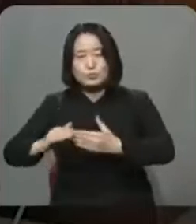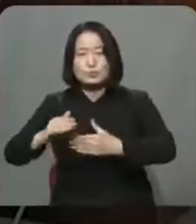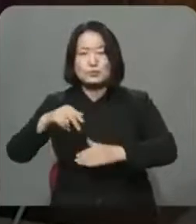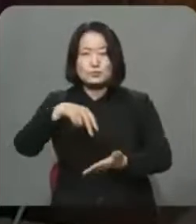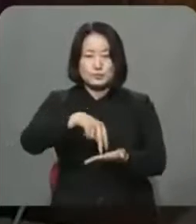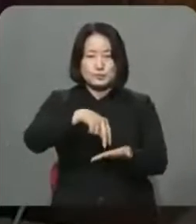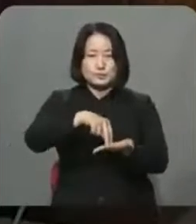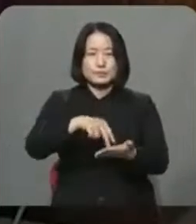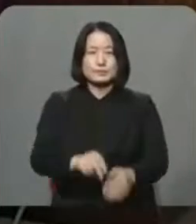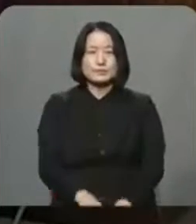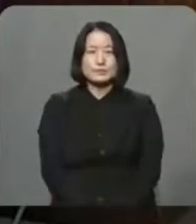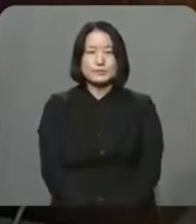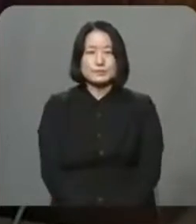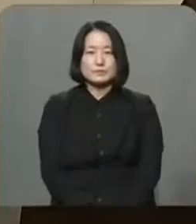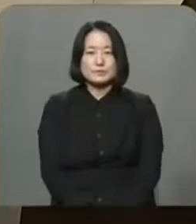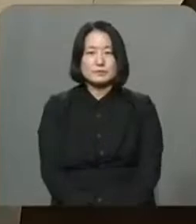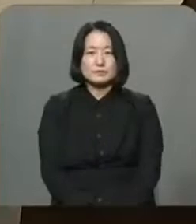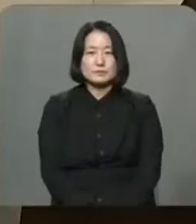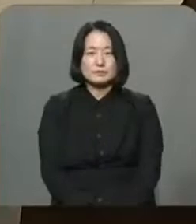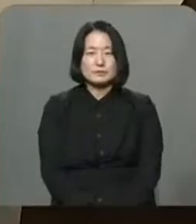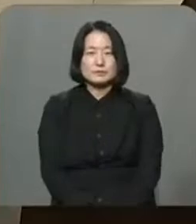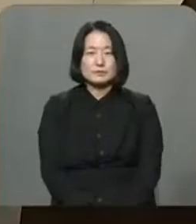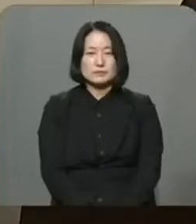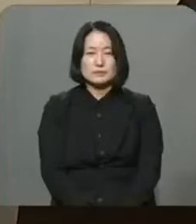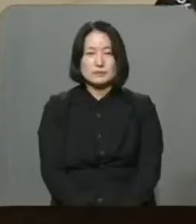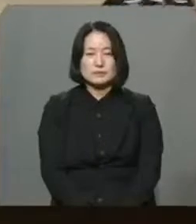기자가 취재했습니다.